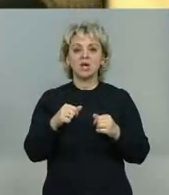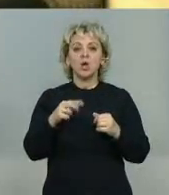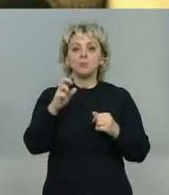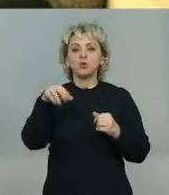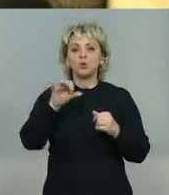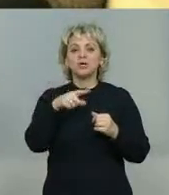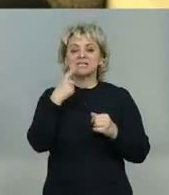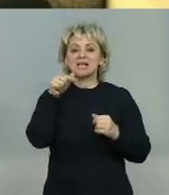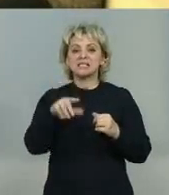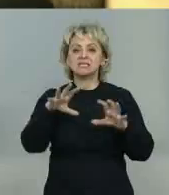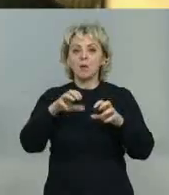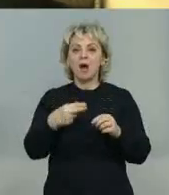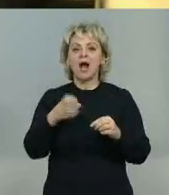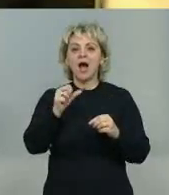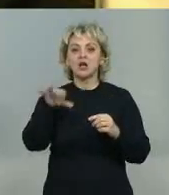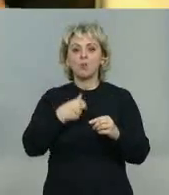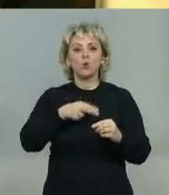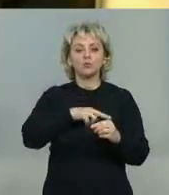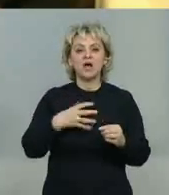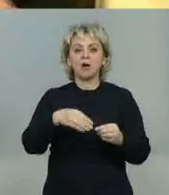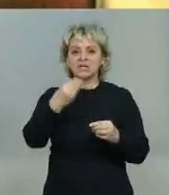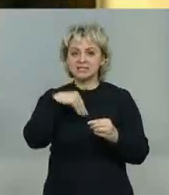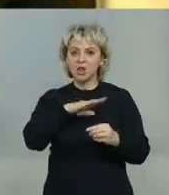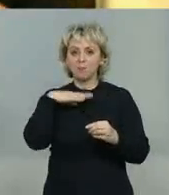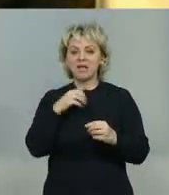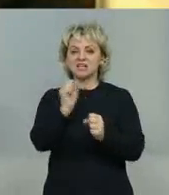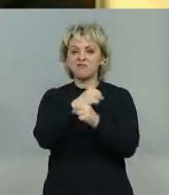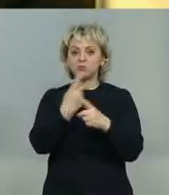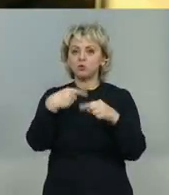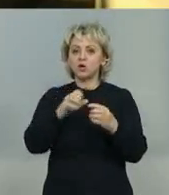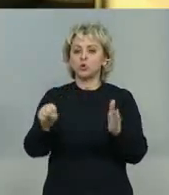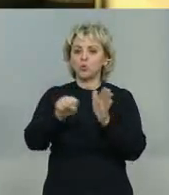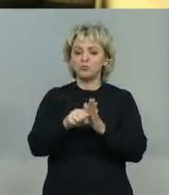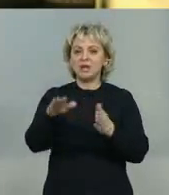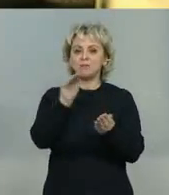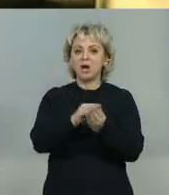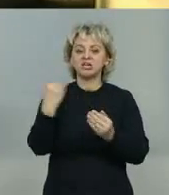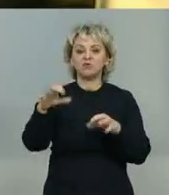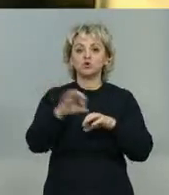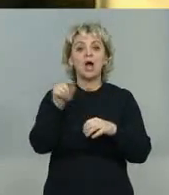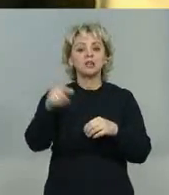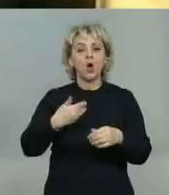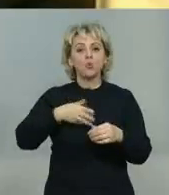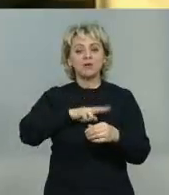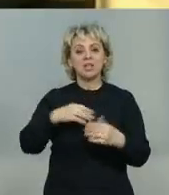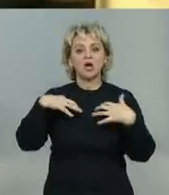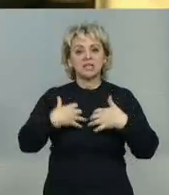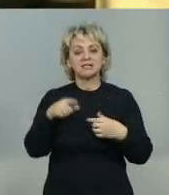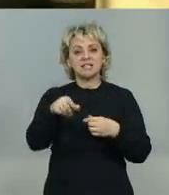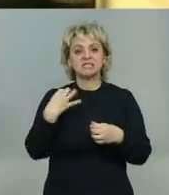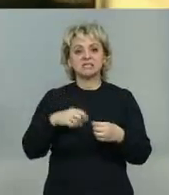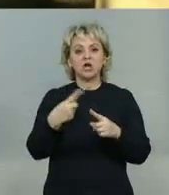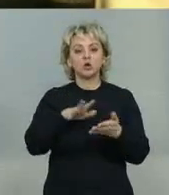Бедуин сказал, что собака араба умерла. Она объелась мясом верблюда, которого убили на похоронах его жены. А та умерла от тоски по сыну,